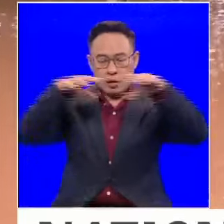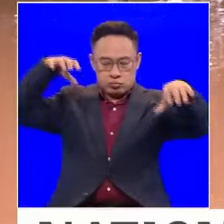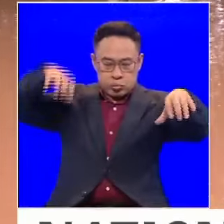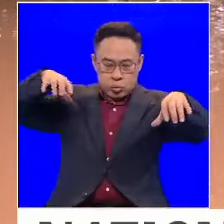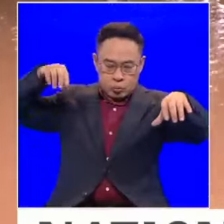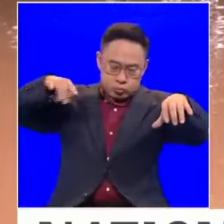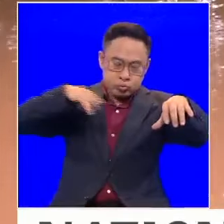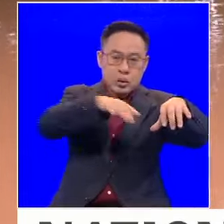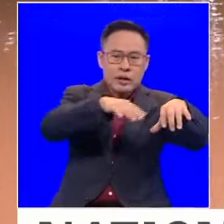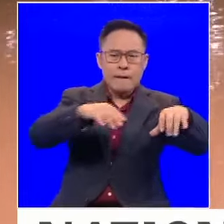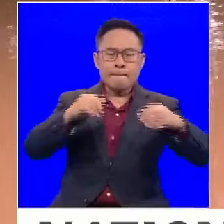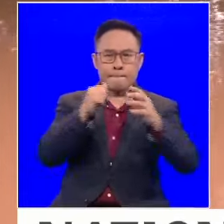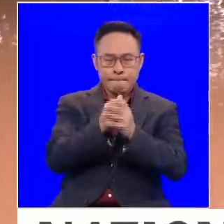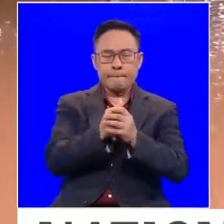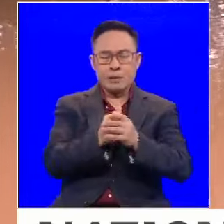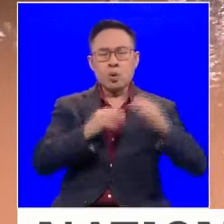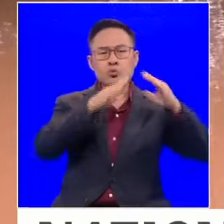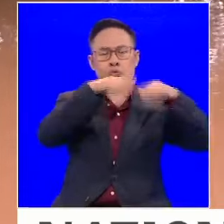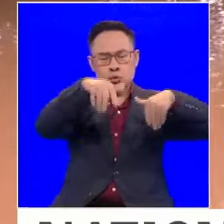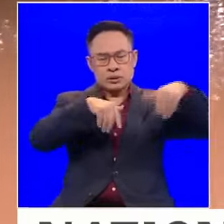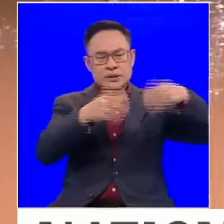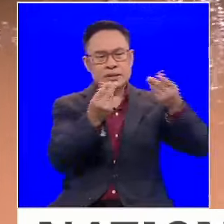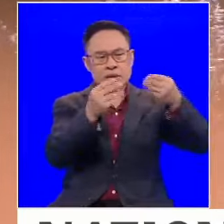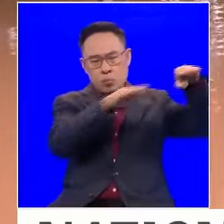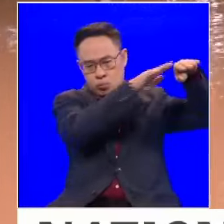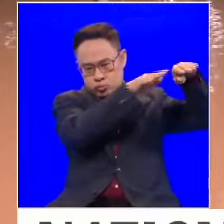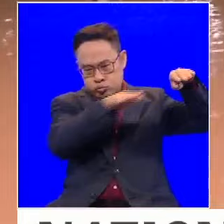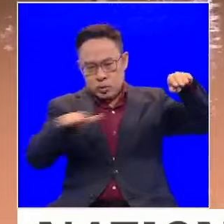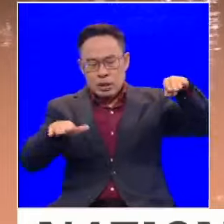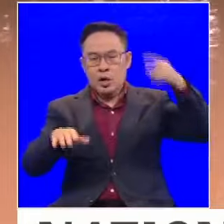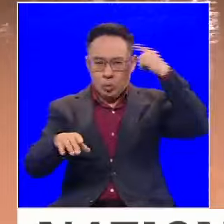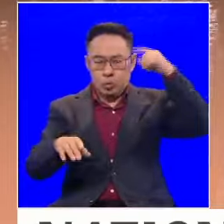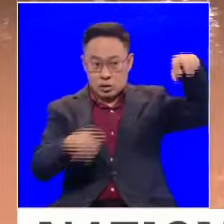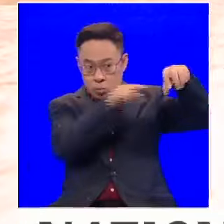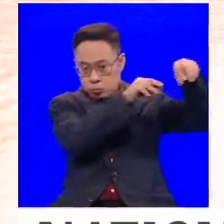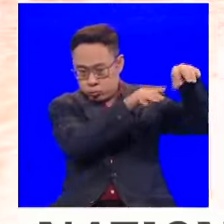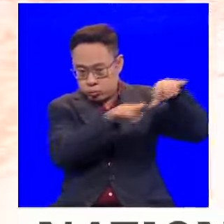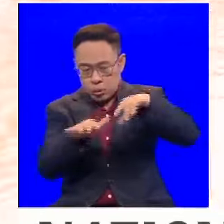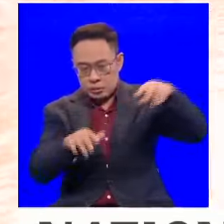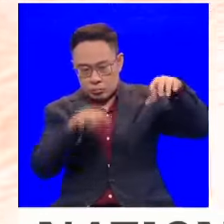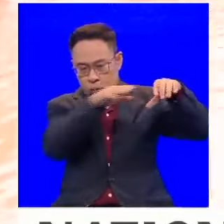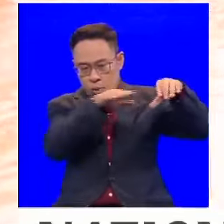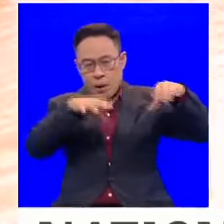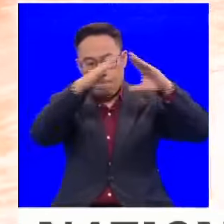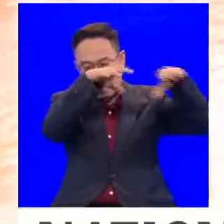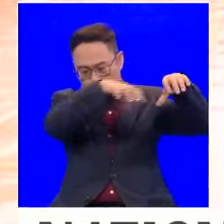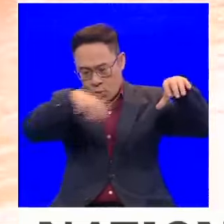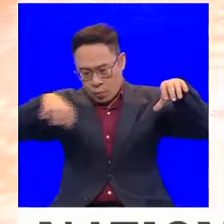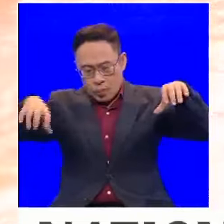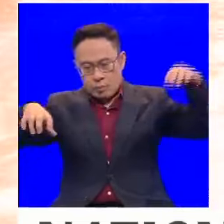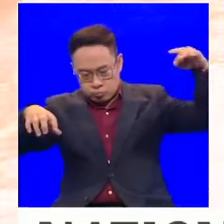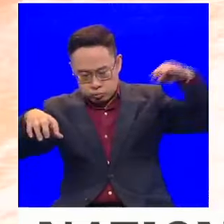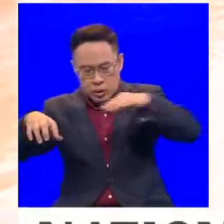อนนี้สิ่งที่คนในชุมชนแล้วก็เราเองเนี่ยต้องการความช่วยเหลือคือเรื่องอะไรบ้าง อาหารน้ำดื่มครับพี ่มันสูงกว่าทุกปีแล้วก็